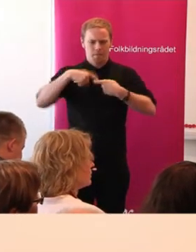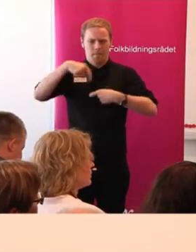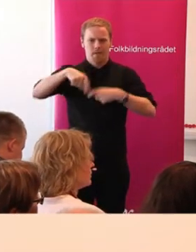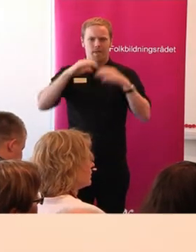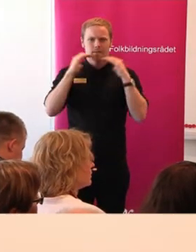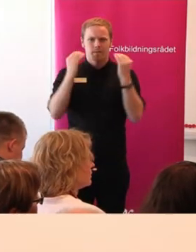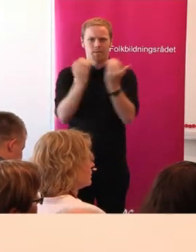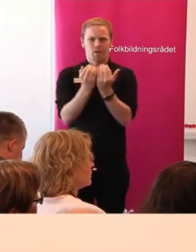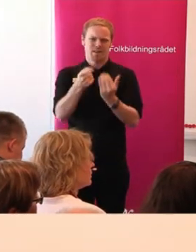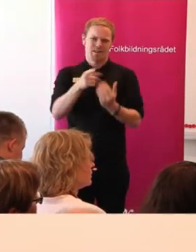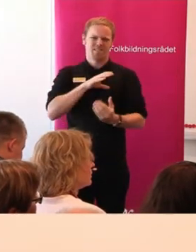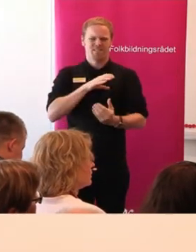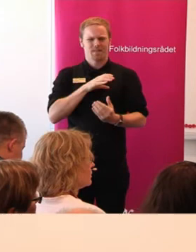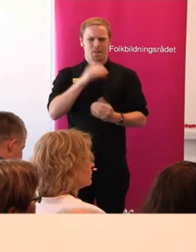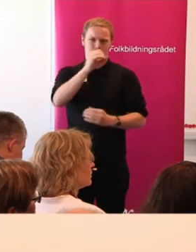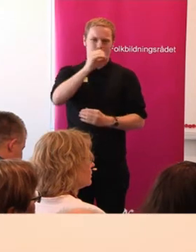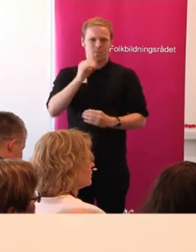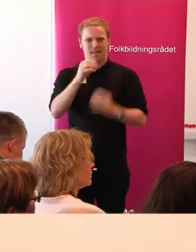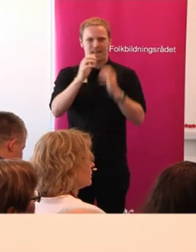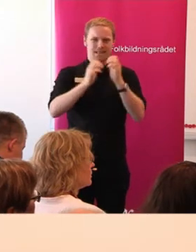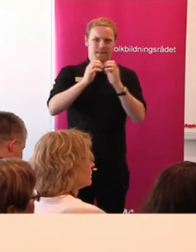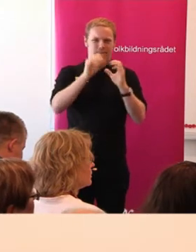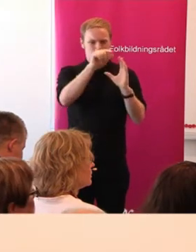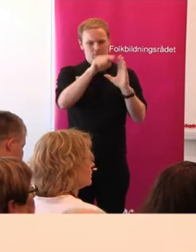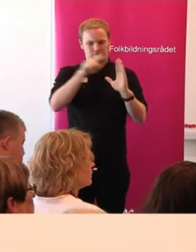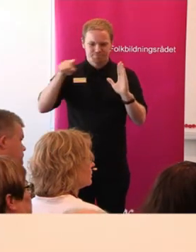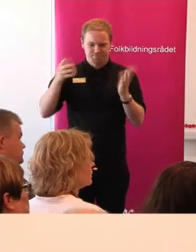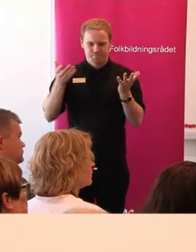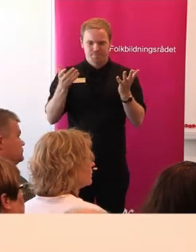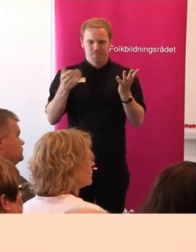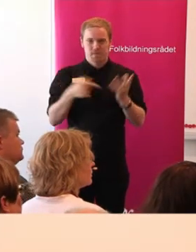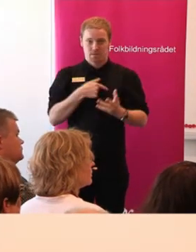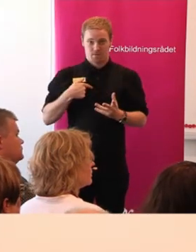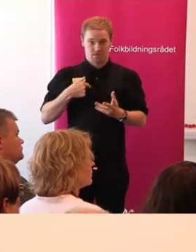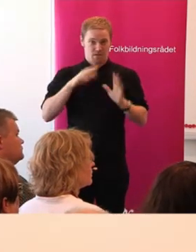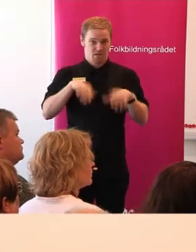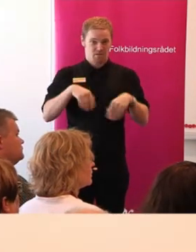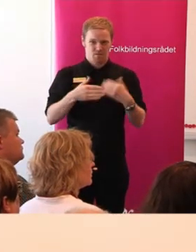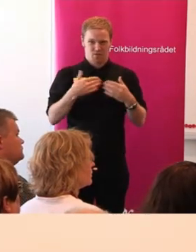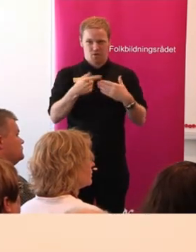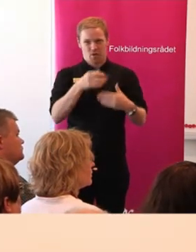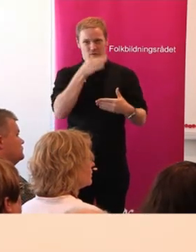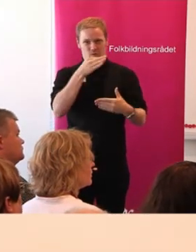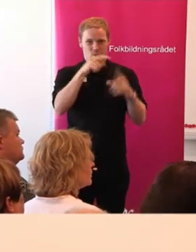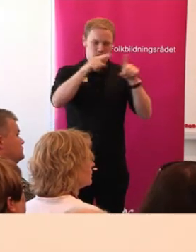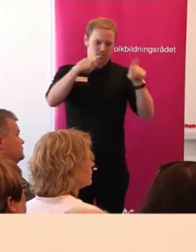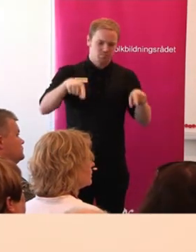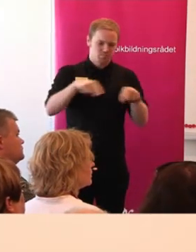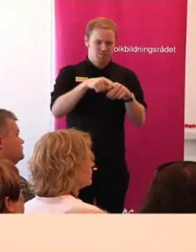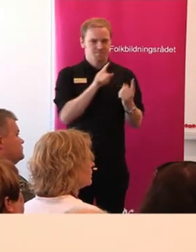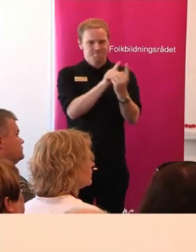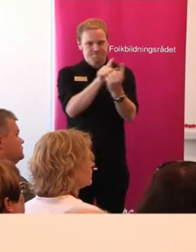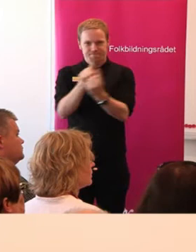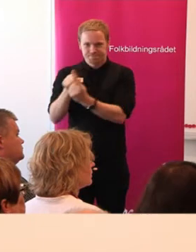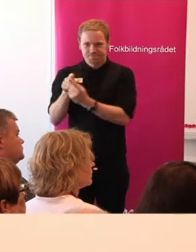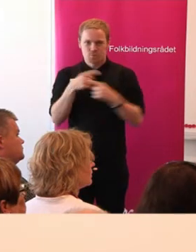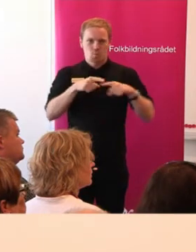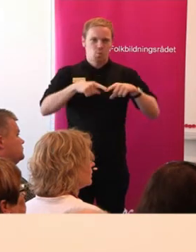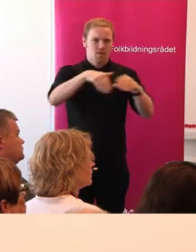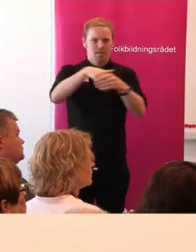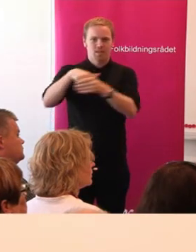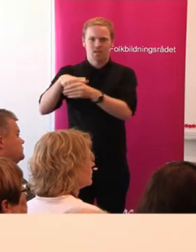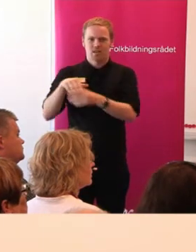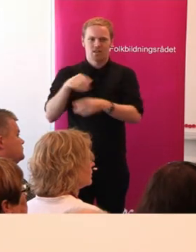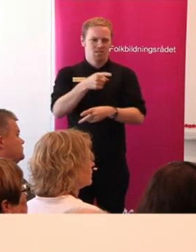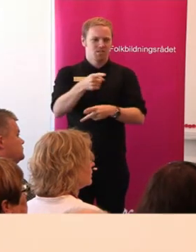om procentsiffror och så. När vi var ute och gjorde enkäten, vi träffade deltagare, så är de